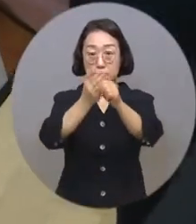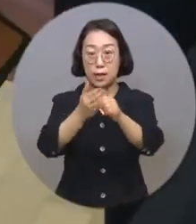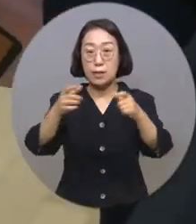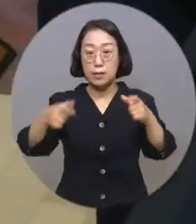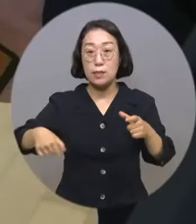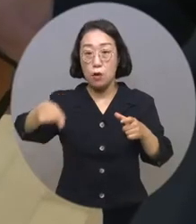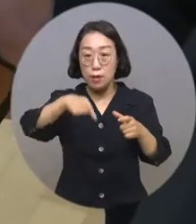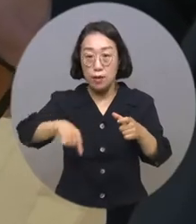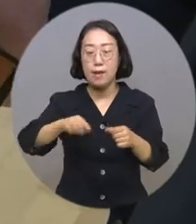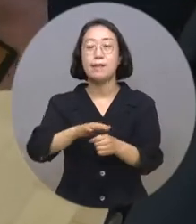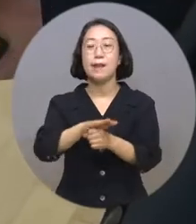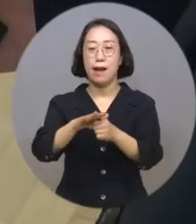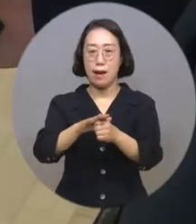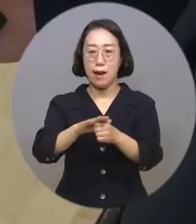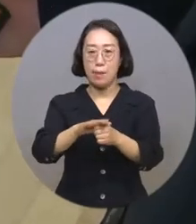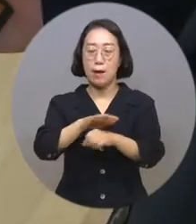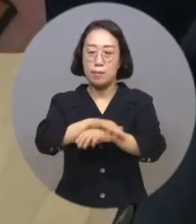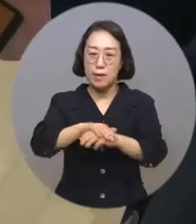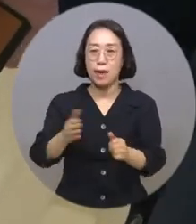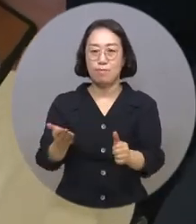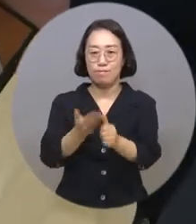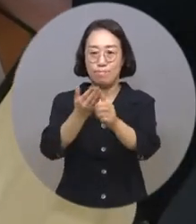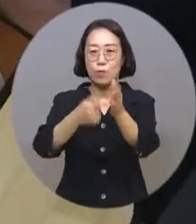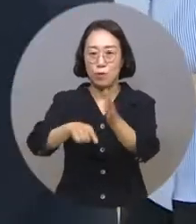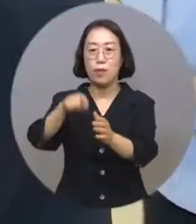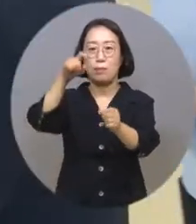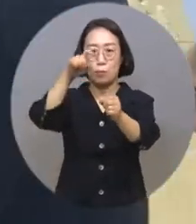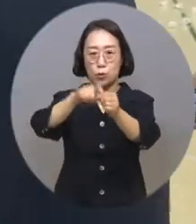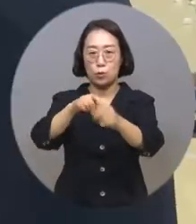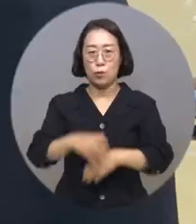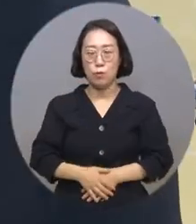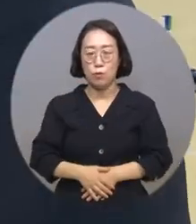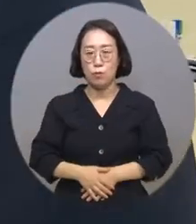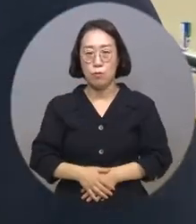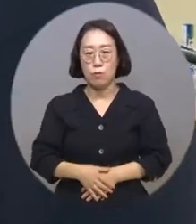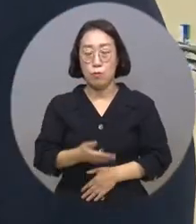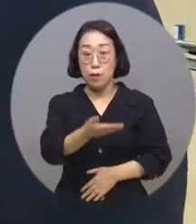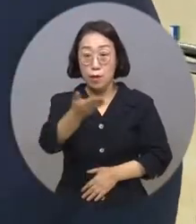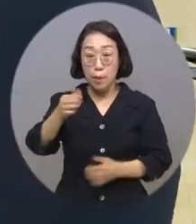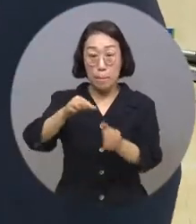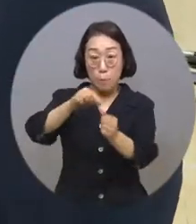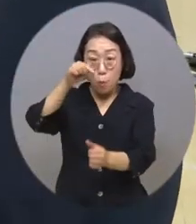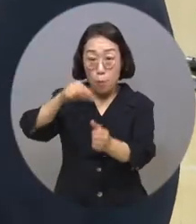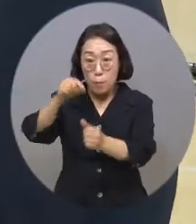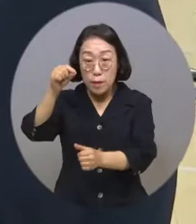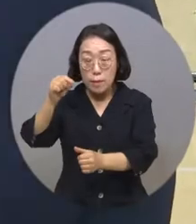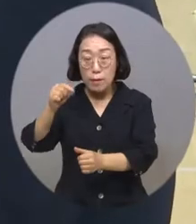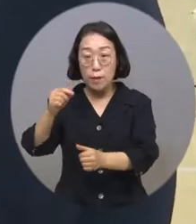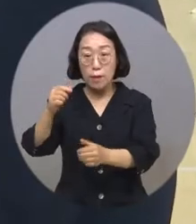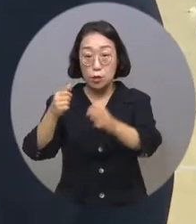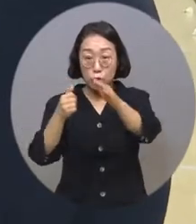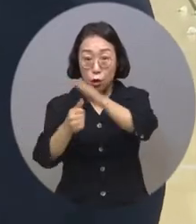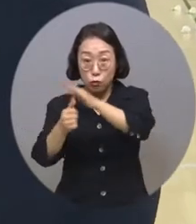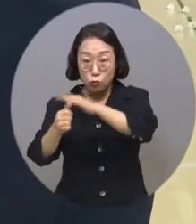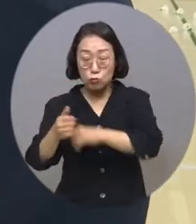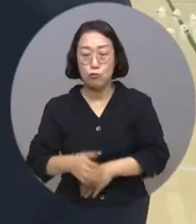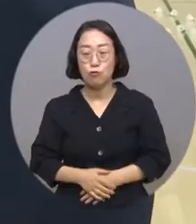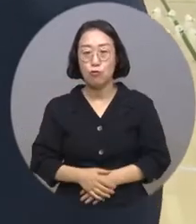대한 애양심을 고취시키고자 시행되고 있습니다. 이번 체육꿈나무로 선정된 학생은